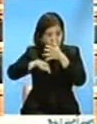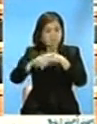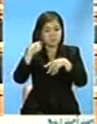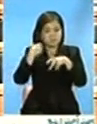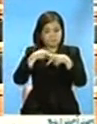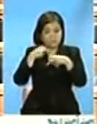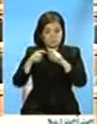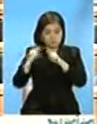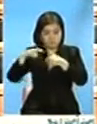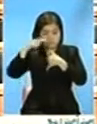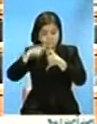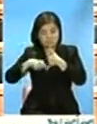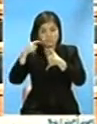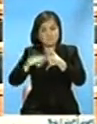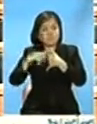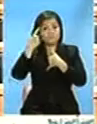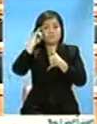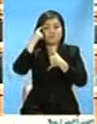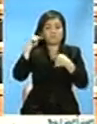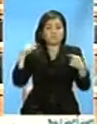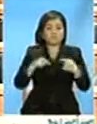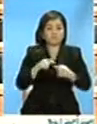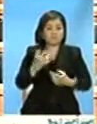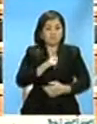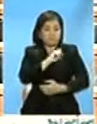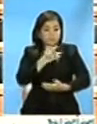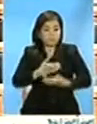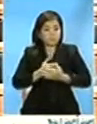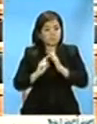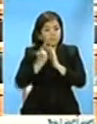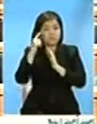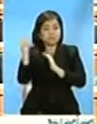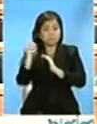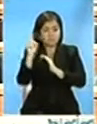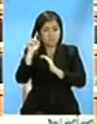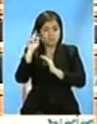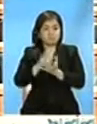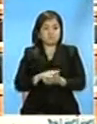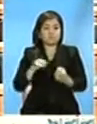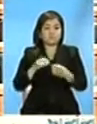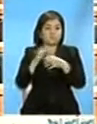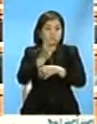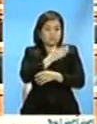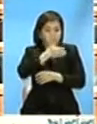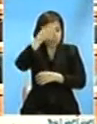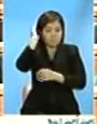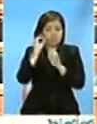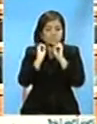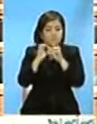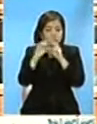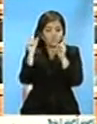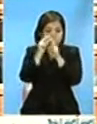ำเป็นครับไม่งั้นคนก็ไม่รู้ว่าพระพุทธเจ้าตรัสรู้อะไรท่านพุทธทาสสอนเรื่องอิทัปปัจจยตามานานม